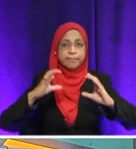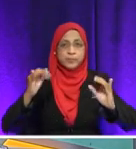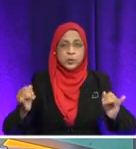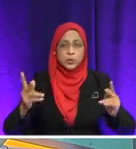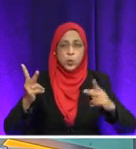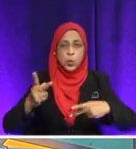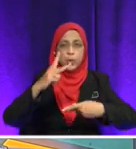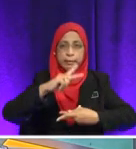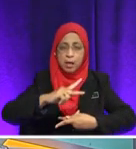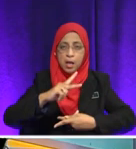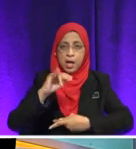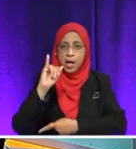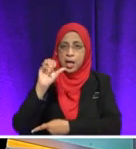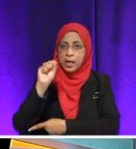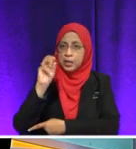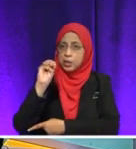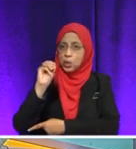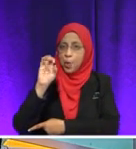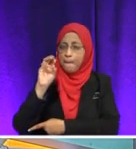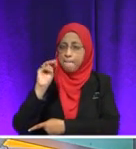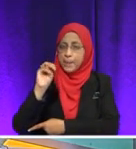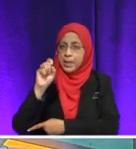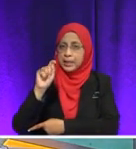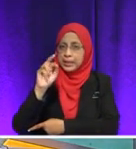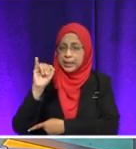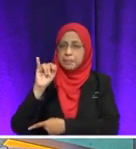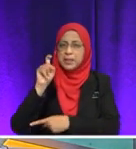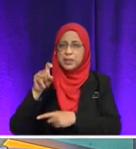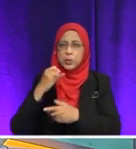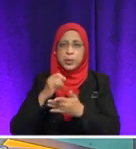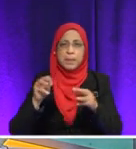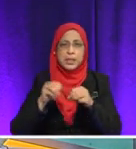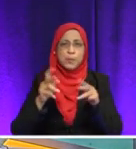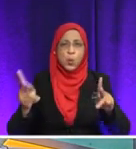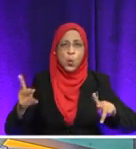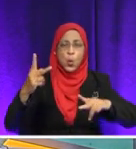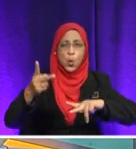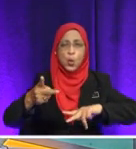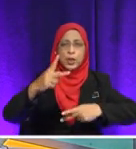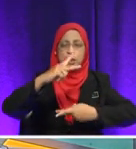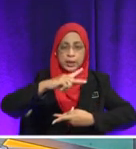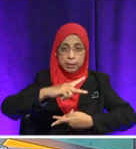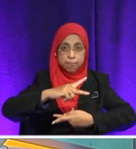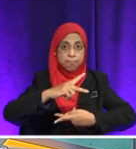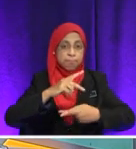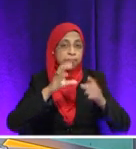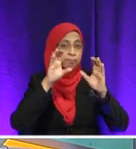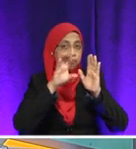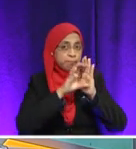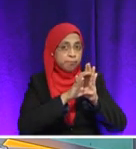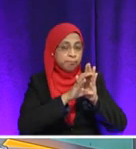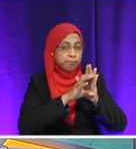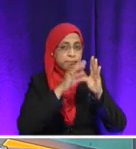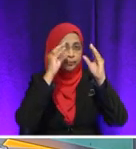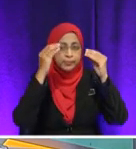objek yang seperti yang saya bawa ini oke memiliki tengok Jadi satu pandangan di sini